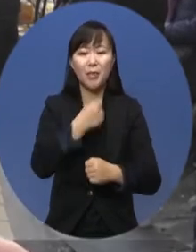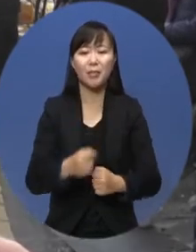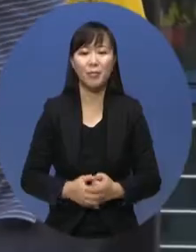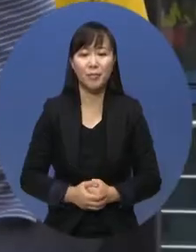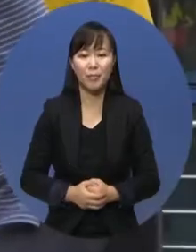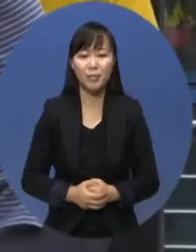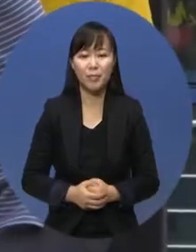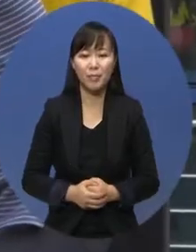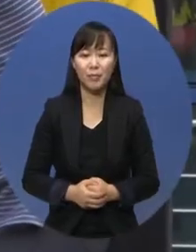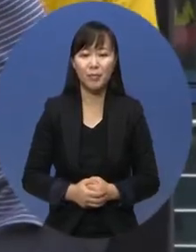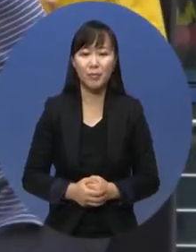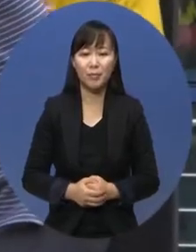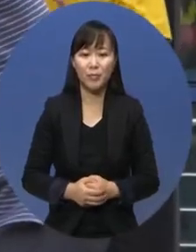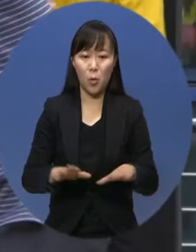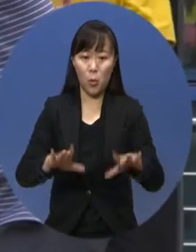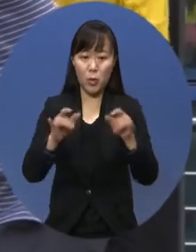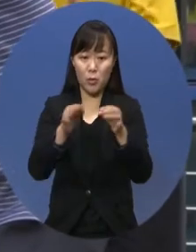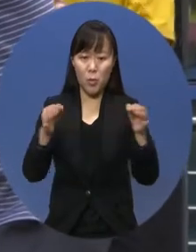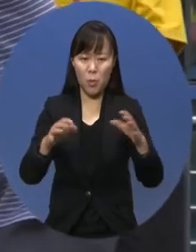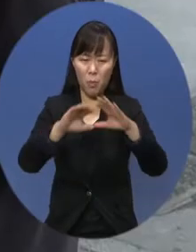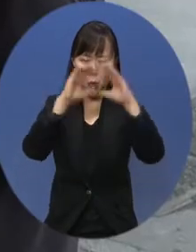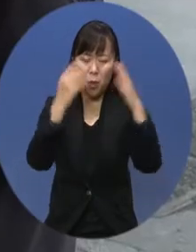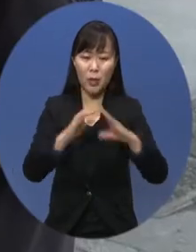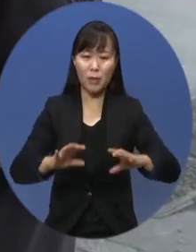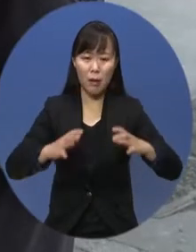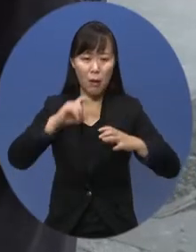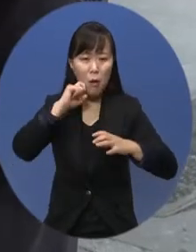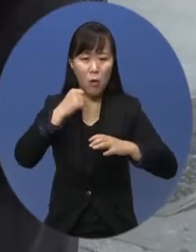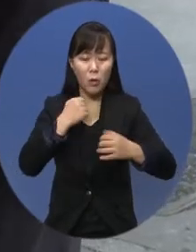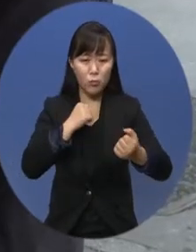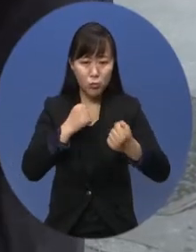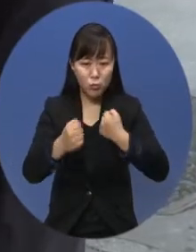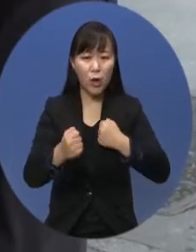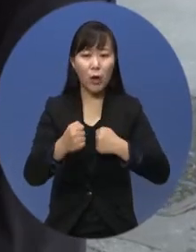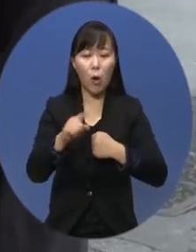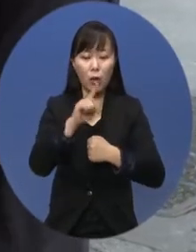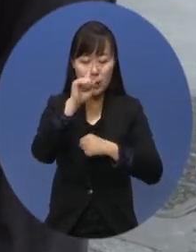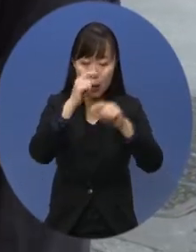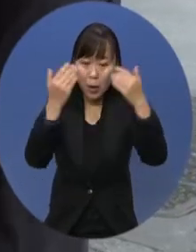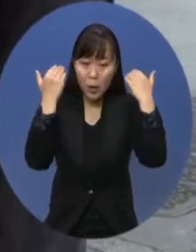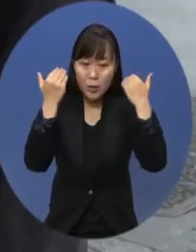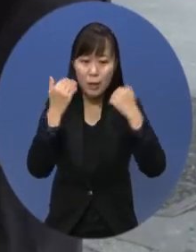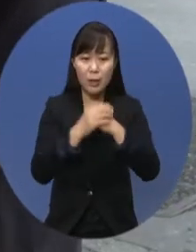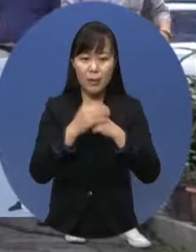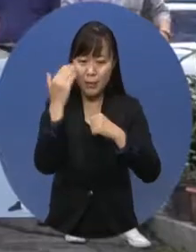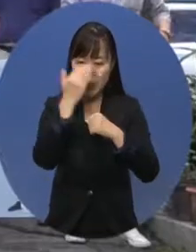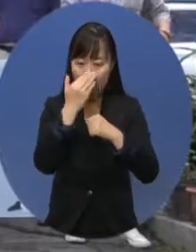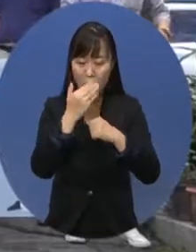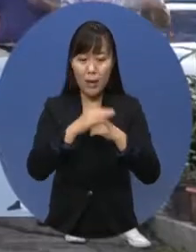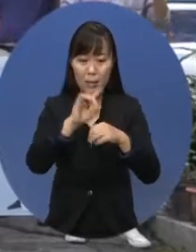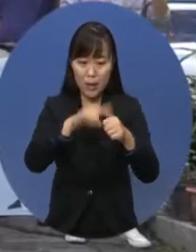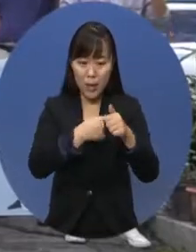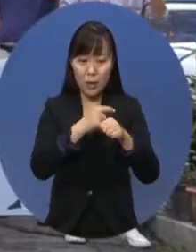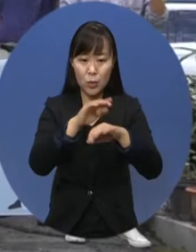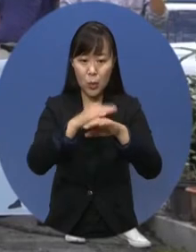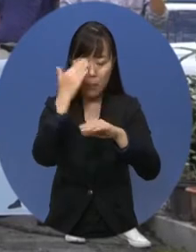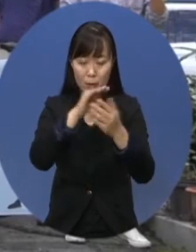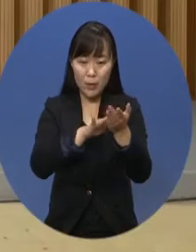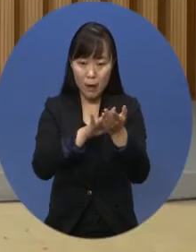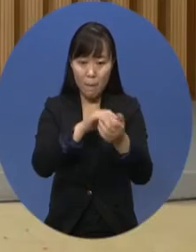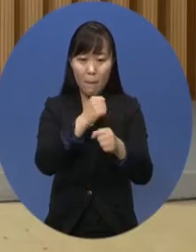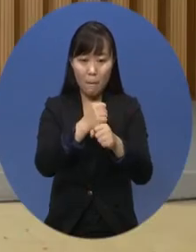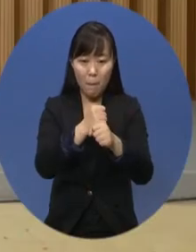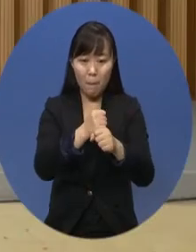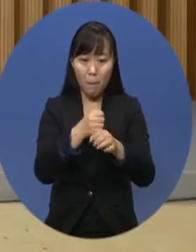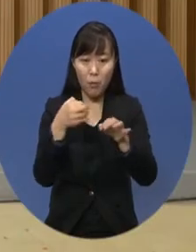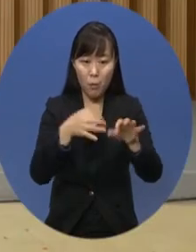바람입니다. 올 한 해 온 나라가 어려운 국면에서도 한 대학교에서는 천연 손소독제를 개발하여 기부하는 활동이